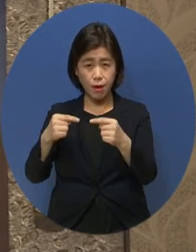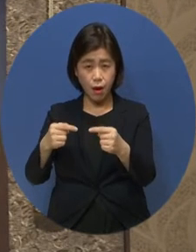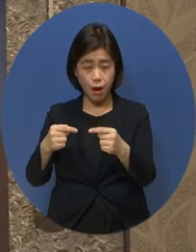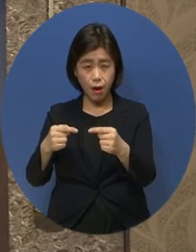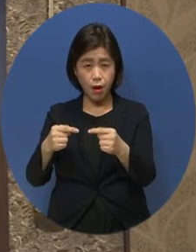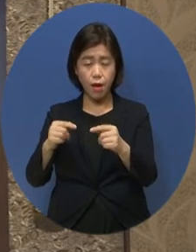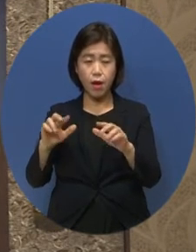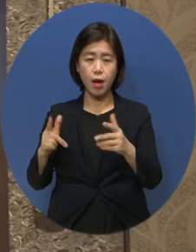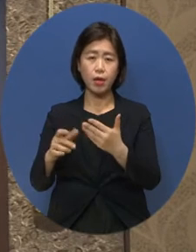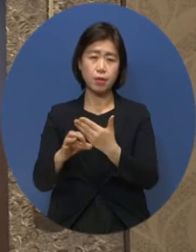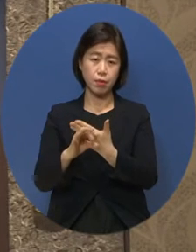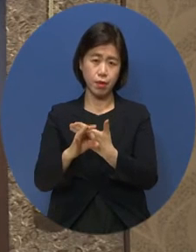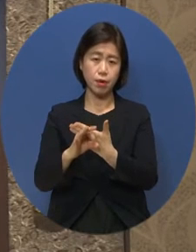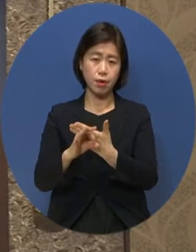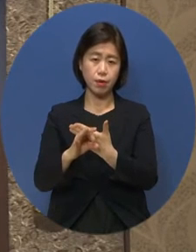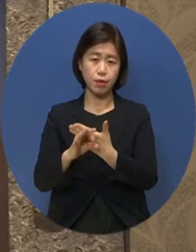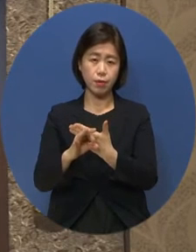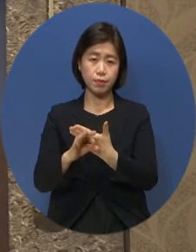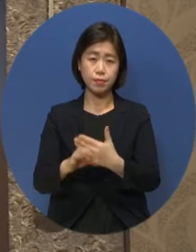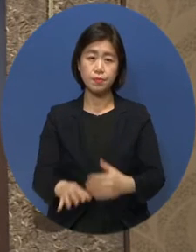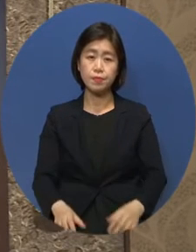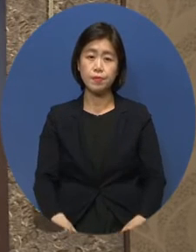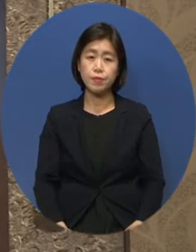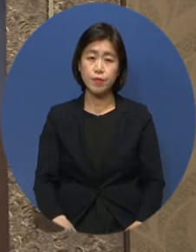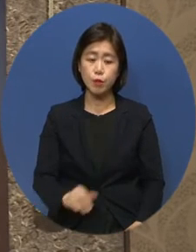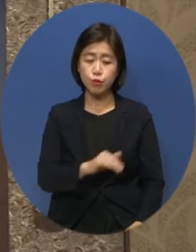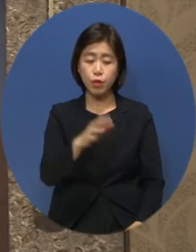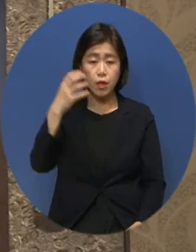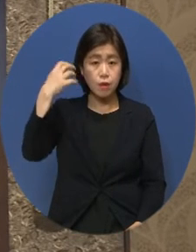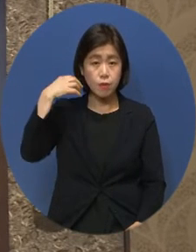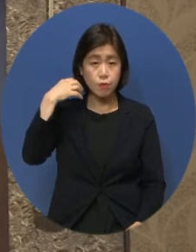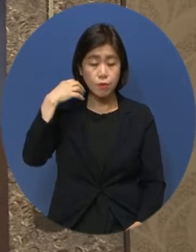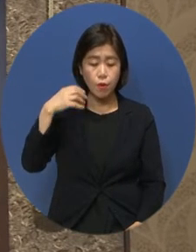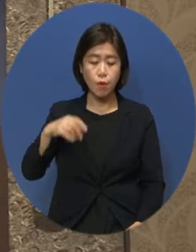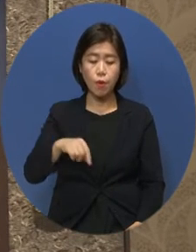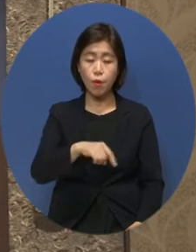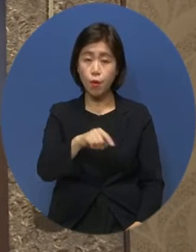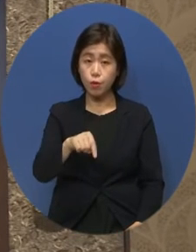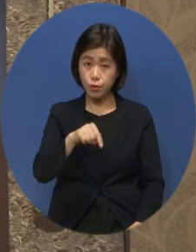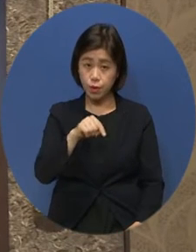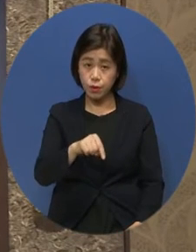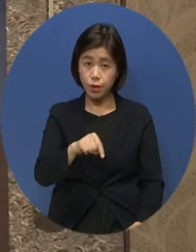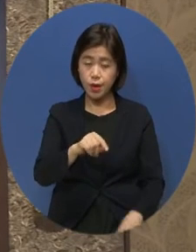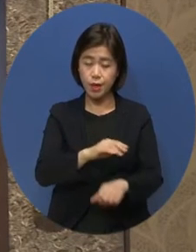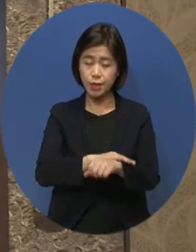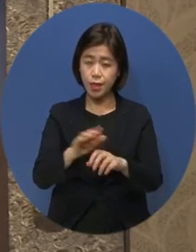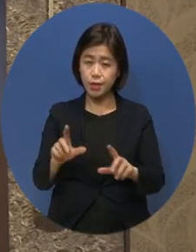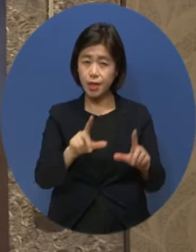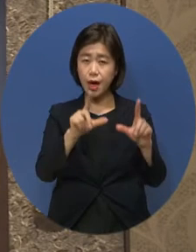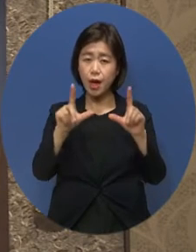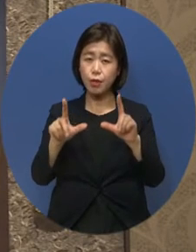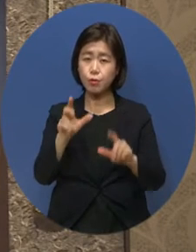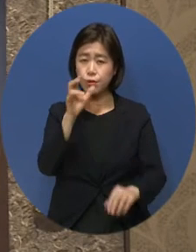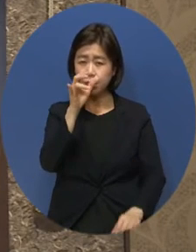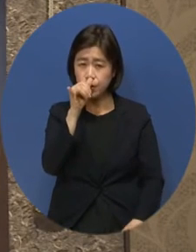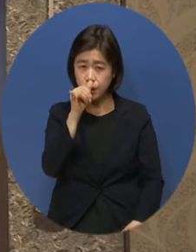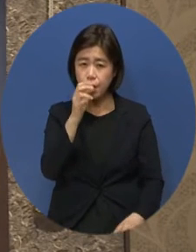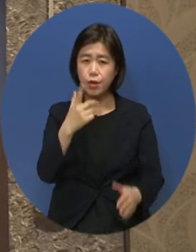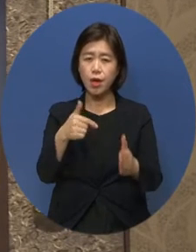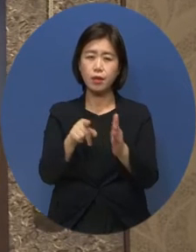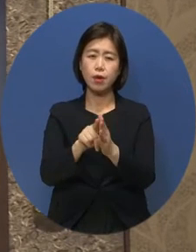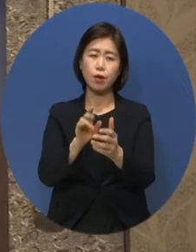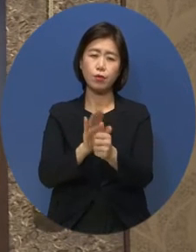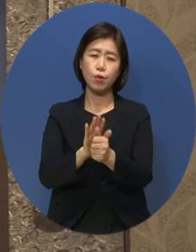기반을 두지 않고 서라도 우리 지역 내에서 어 또 정착할 수 있도록 그런 지원 활동을 하는 것에